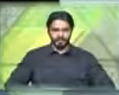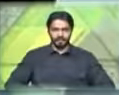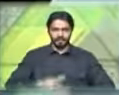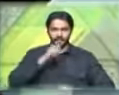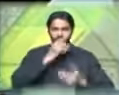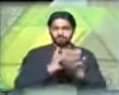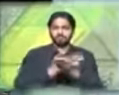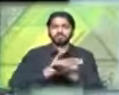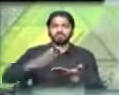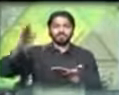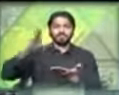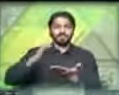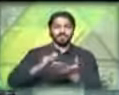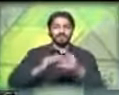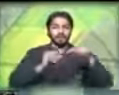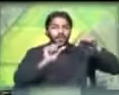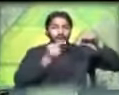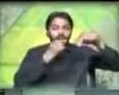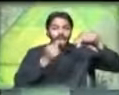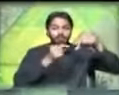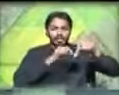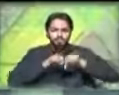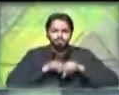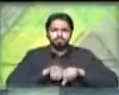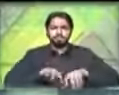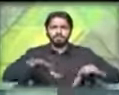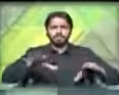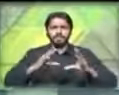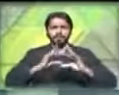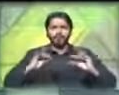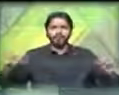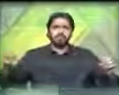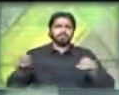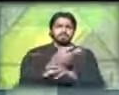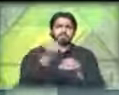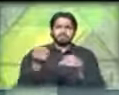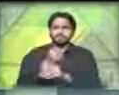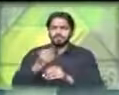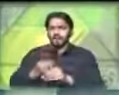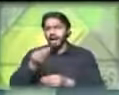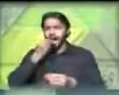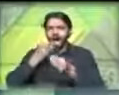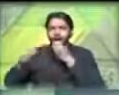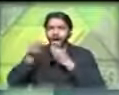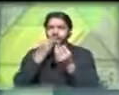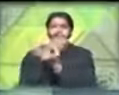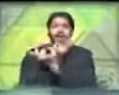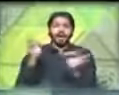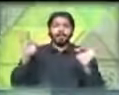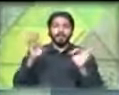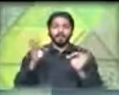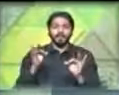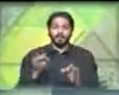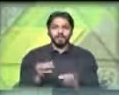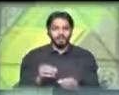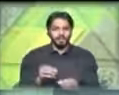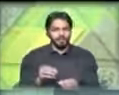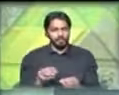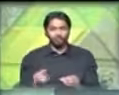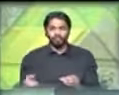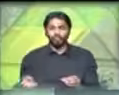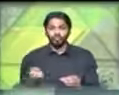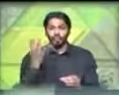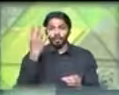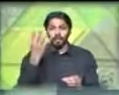فجعلته كالعصف المأكول. الله أكبر. أكلته، لم تدع فيه ورقة ولا عنقودا، أتت عليه تماما.